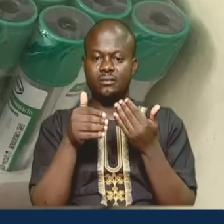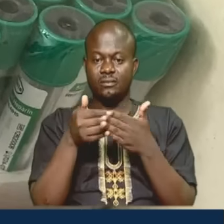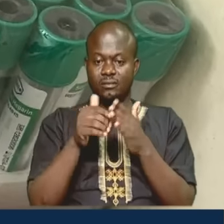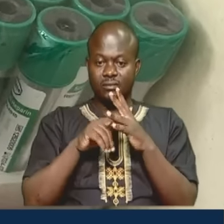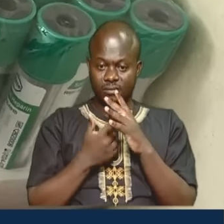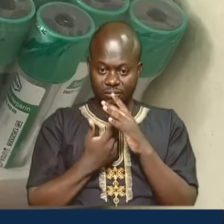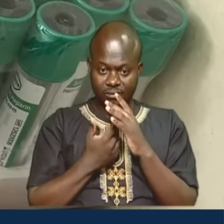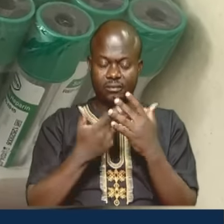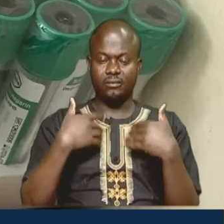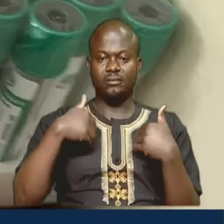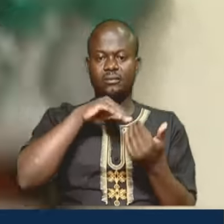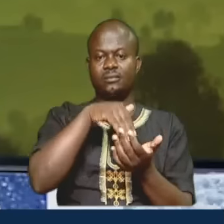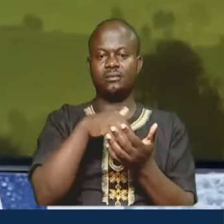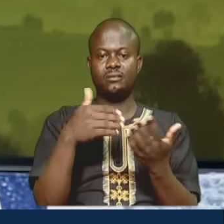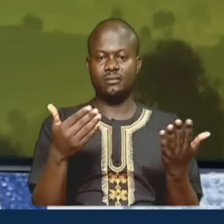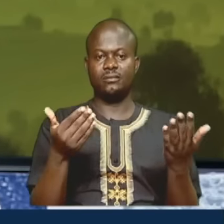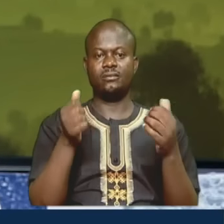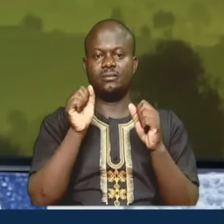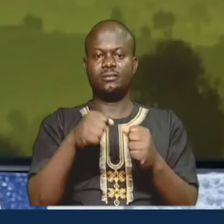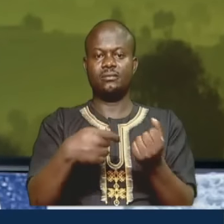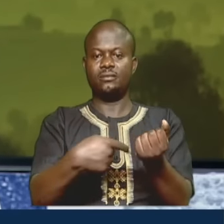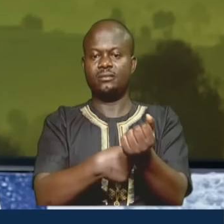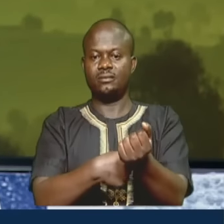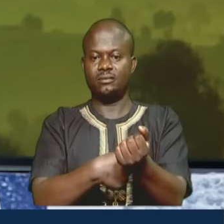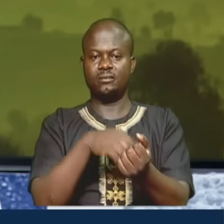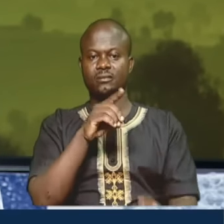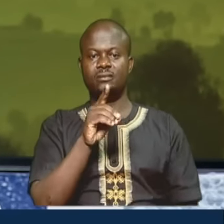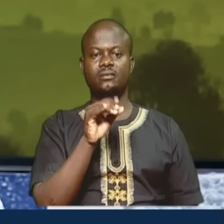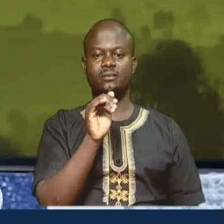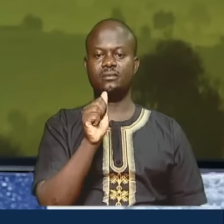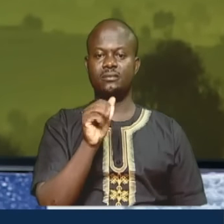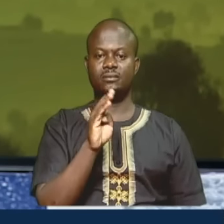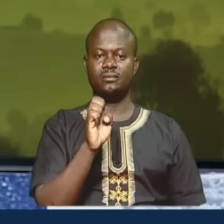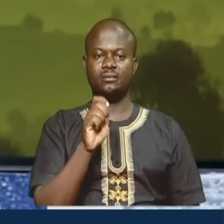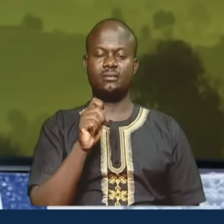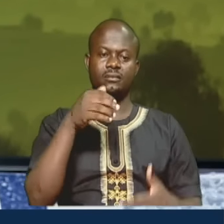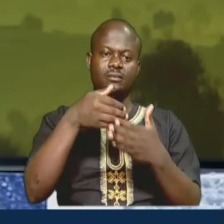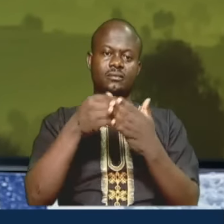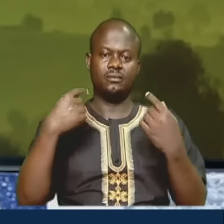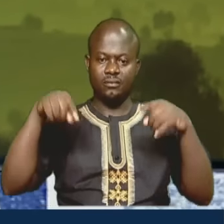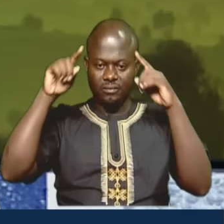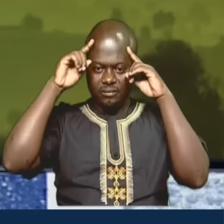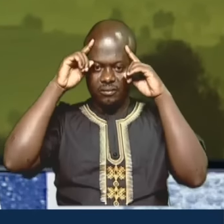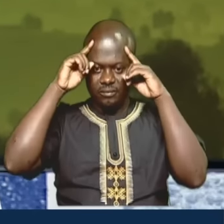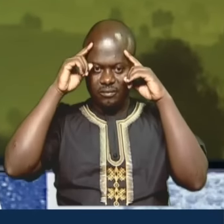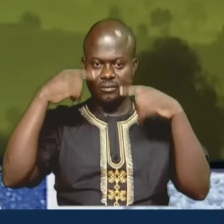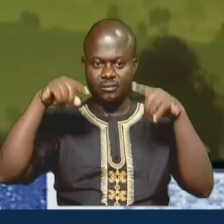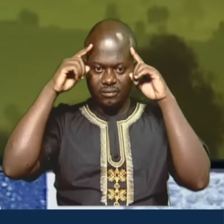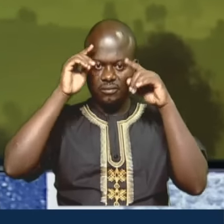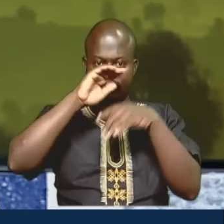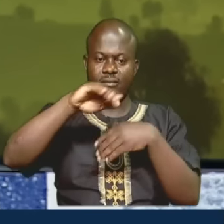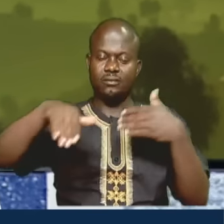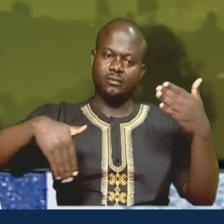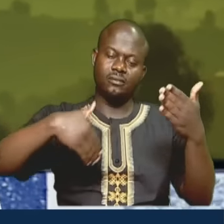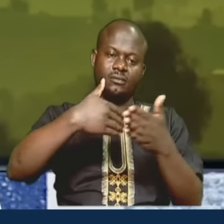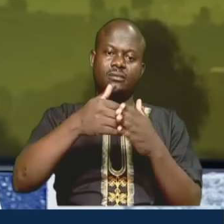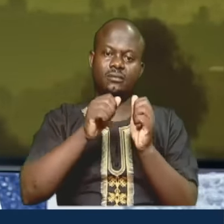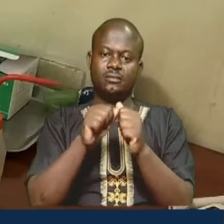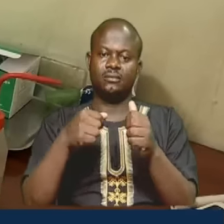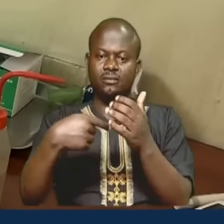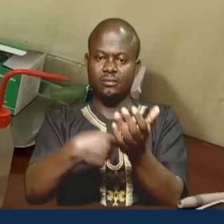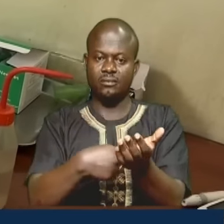ku kigo nderabuzima bashobora kumuvura diabete kugeza ku bitaro bya kaminuza hose diabete ishobora